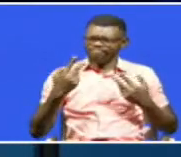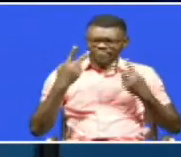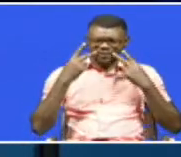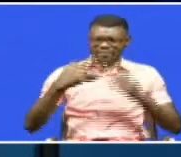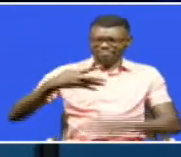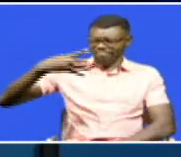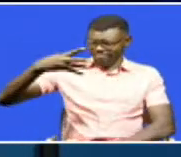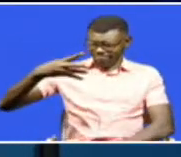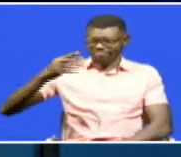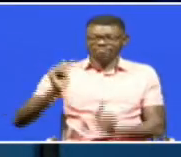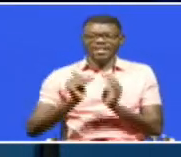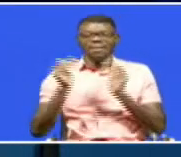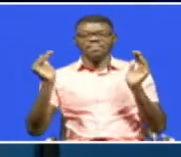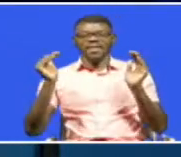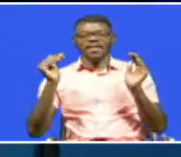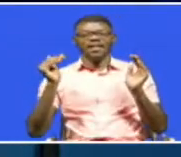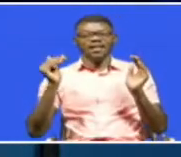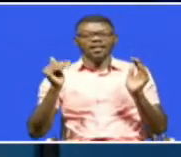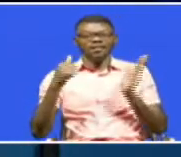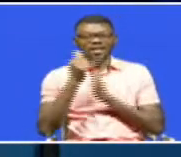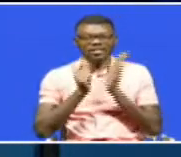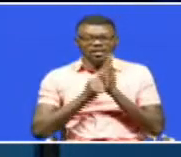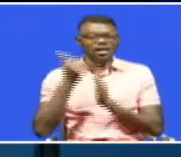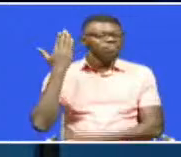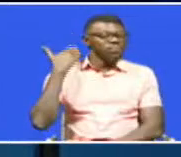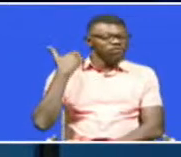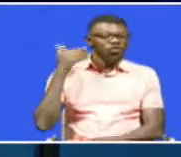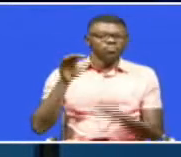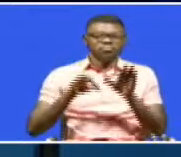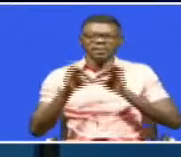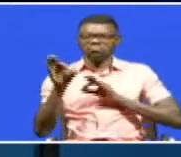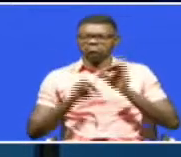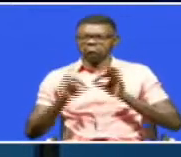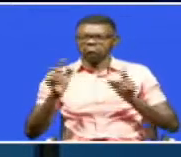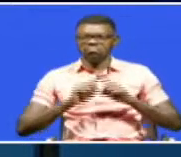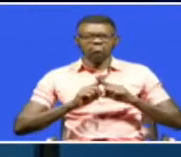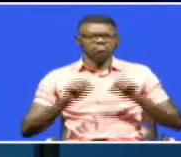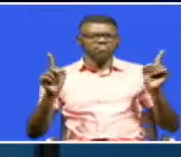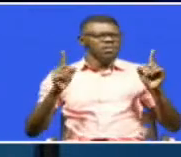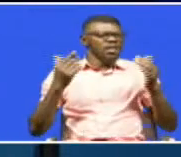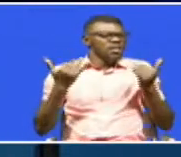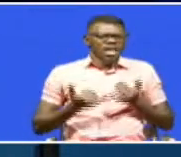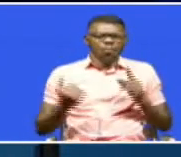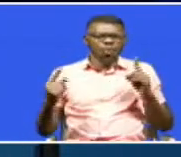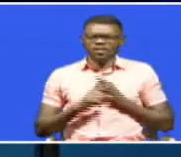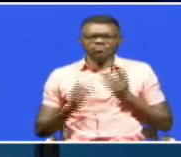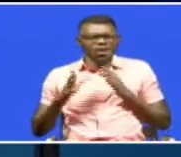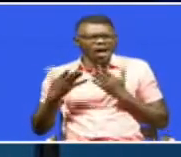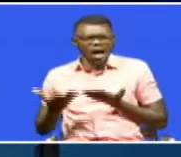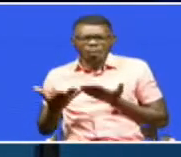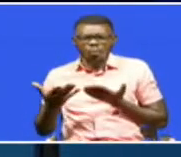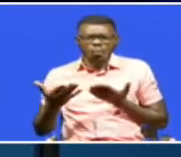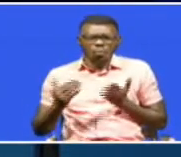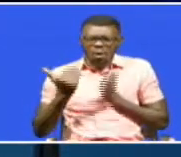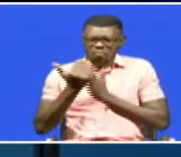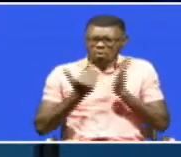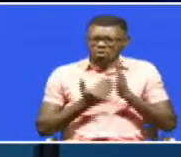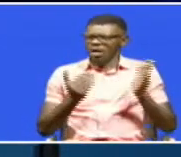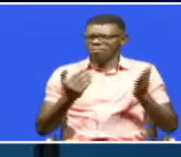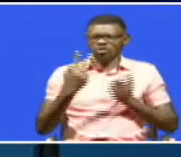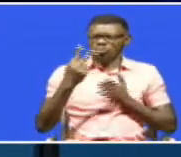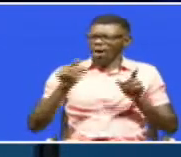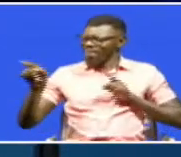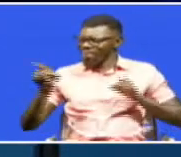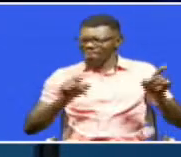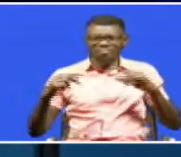muhimu za serikali yake alizoweka hapo awali. Lakini je, tofauti ni ipi kati ya mikakati hii miwili? Duncan